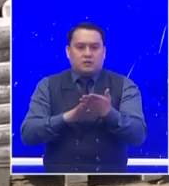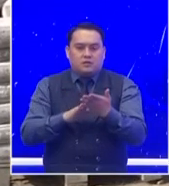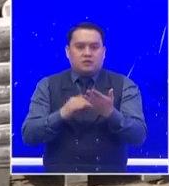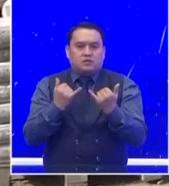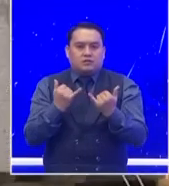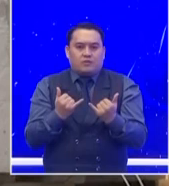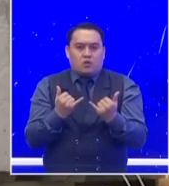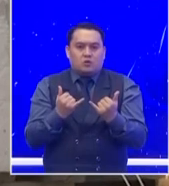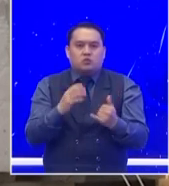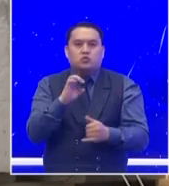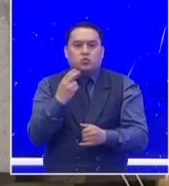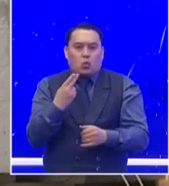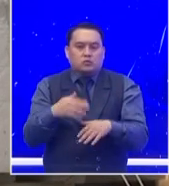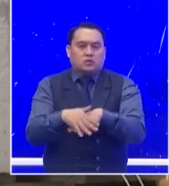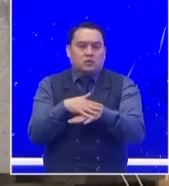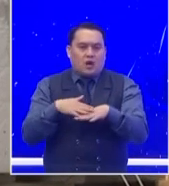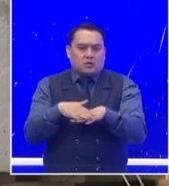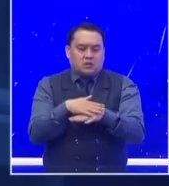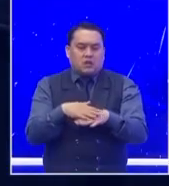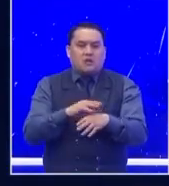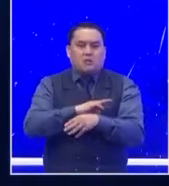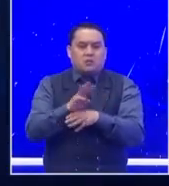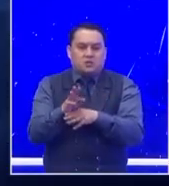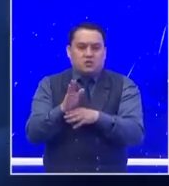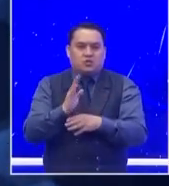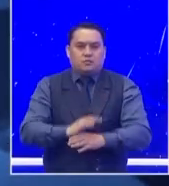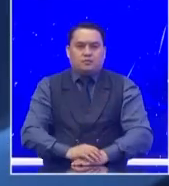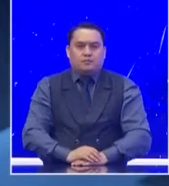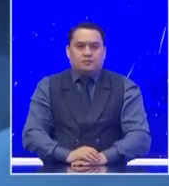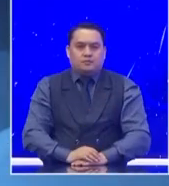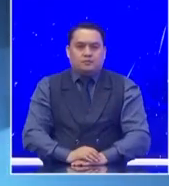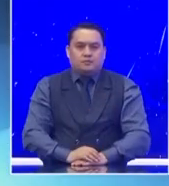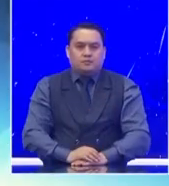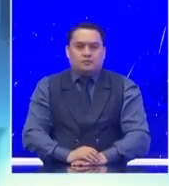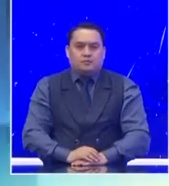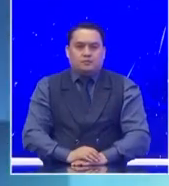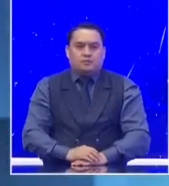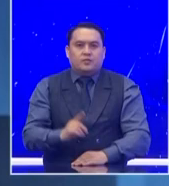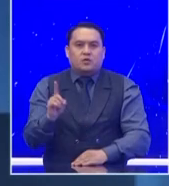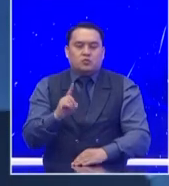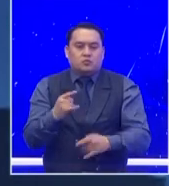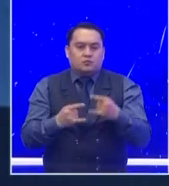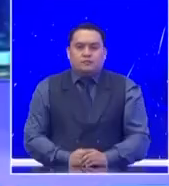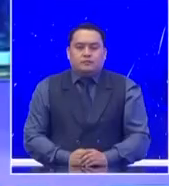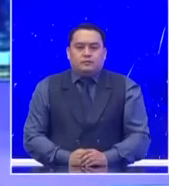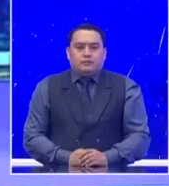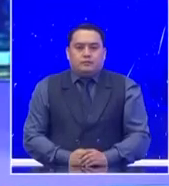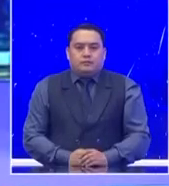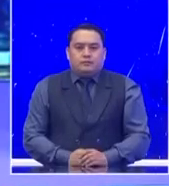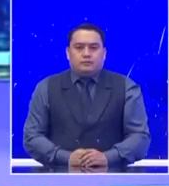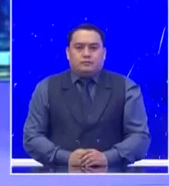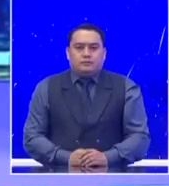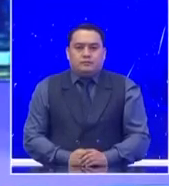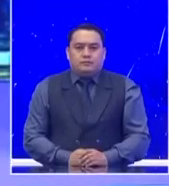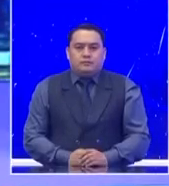в категорию социально уязвимых слоев населения. Ануар Амангельдинов, Айдос Калиев, телеканал ЖТСУ.